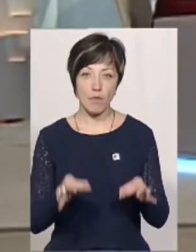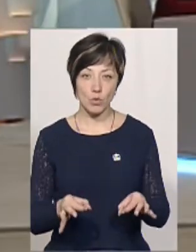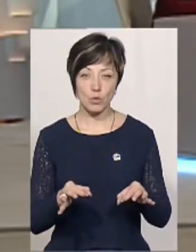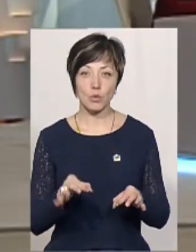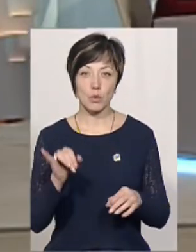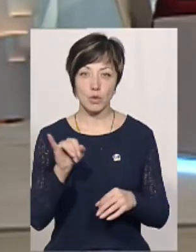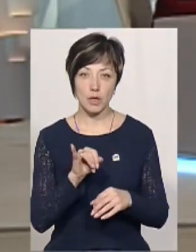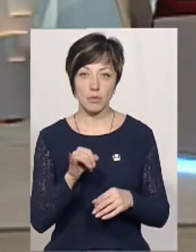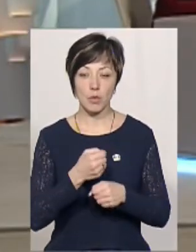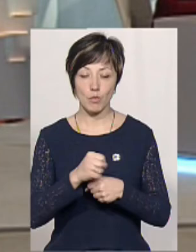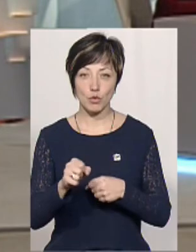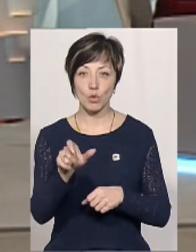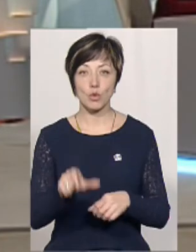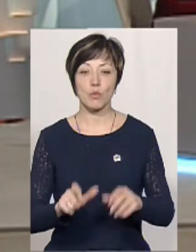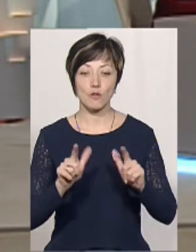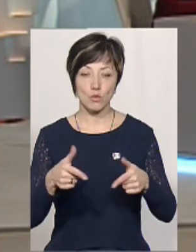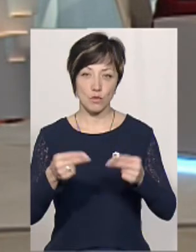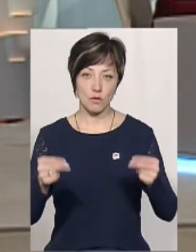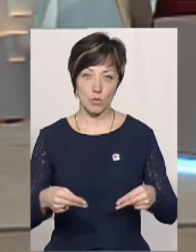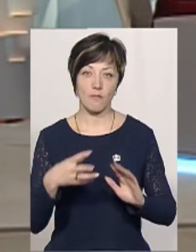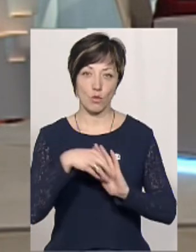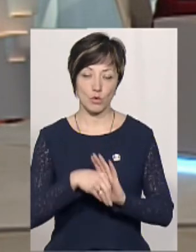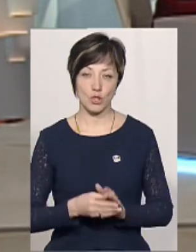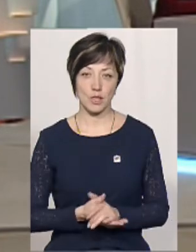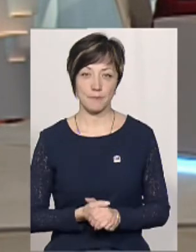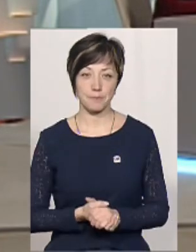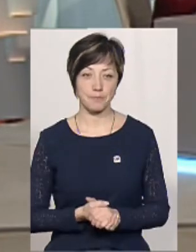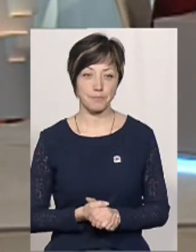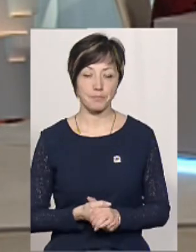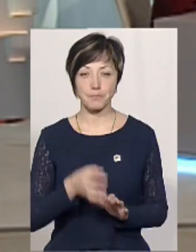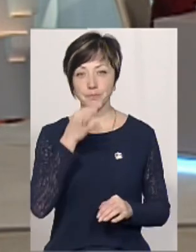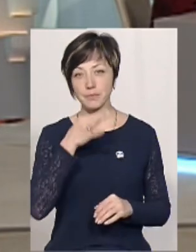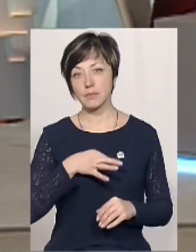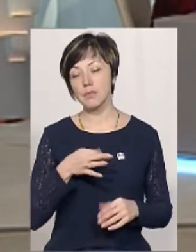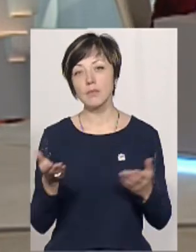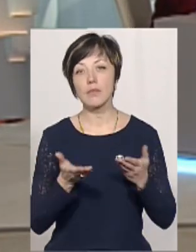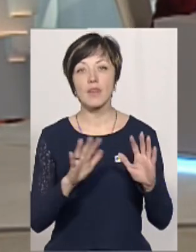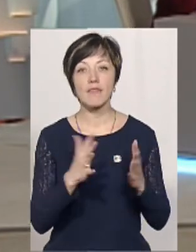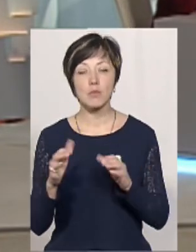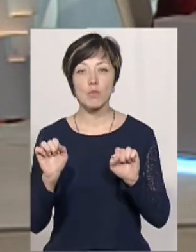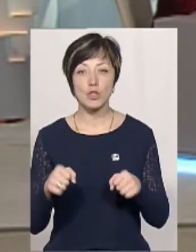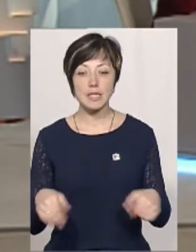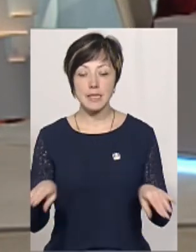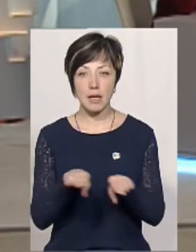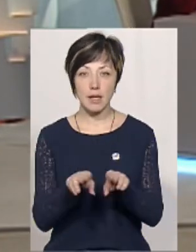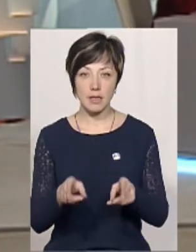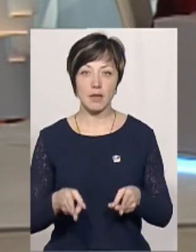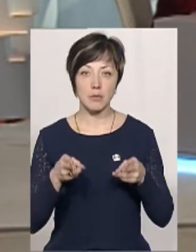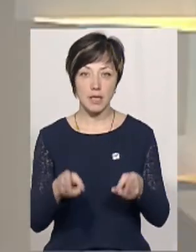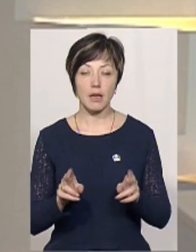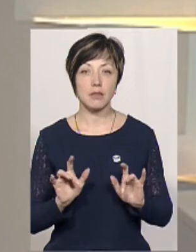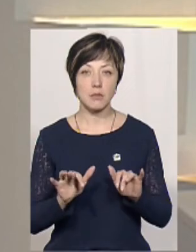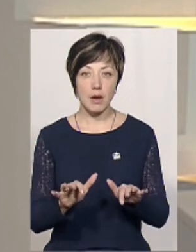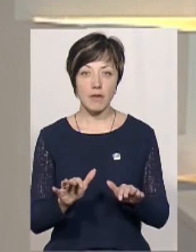і саме примушування особи до вступу у шлюб в тому числі. Скажіть, а в яких випадках може бути закрите